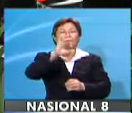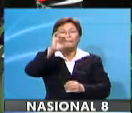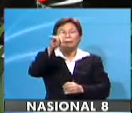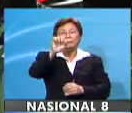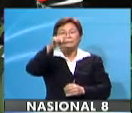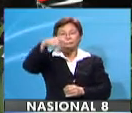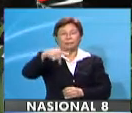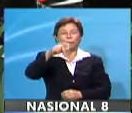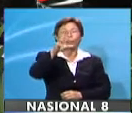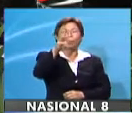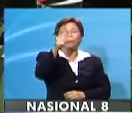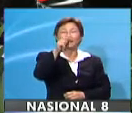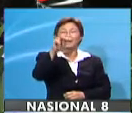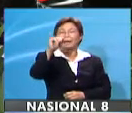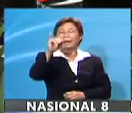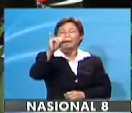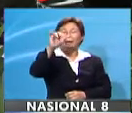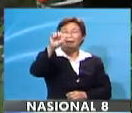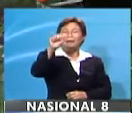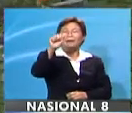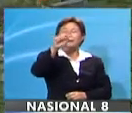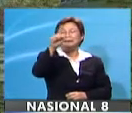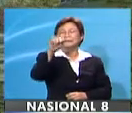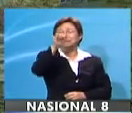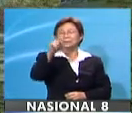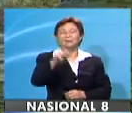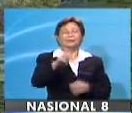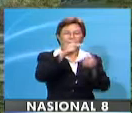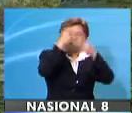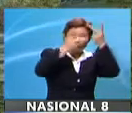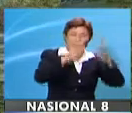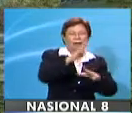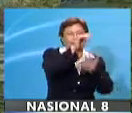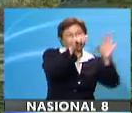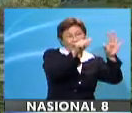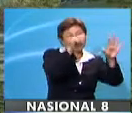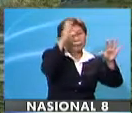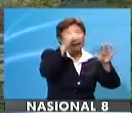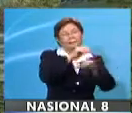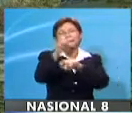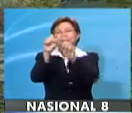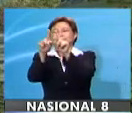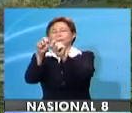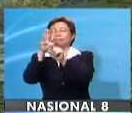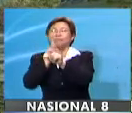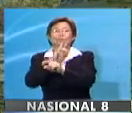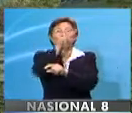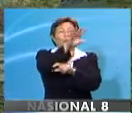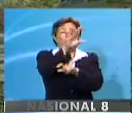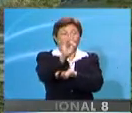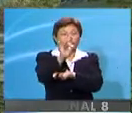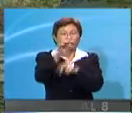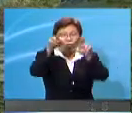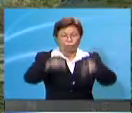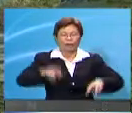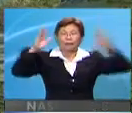Azizi Wan Ahmad penumpang pelancong asing terbabit terdiri daripada enam lelaki dan 11 wanita 28 yang lain merupakan